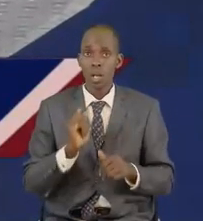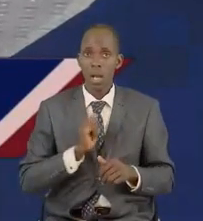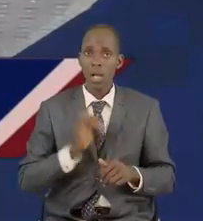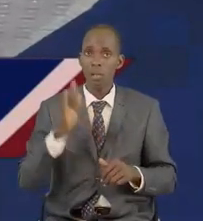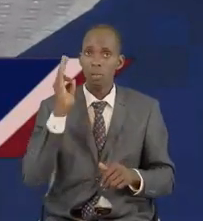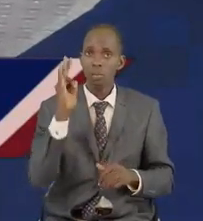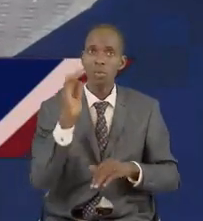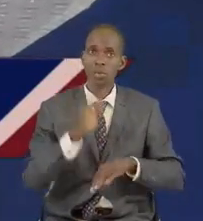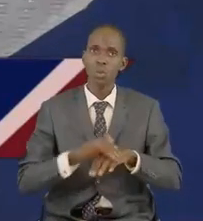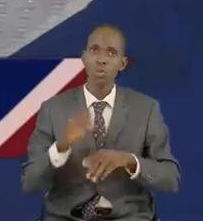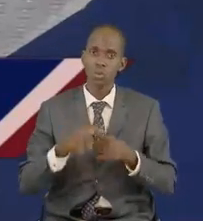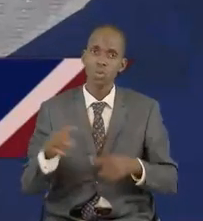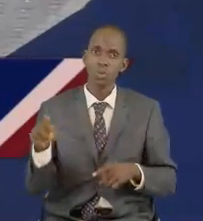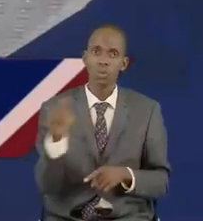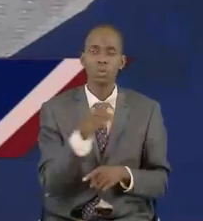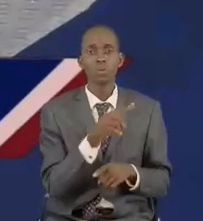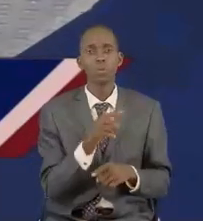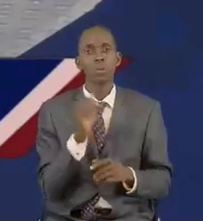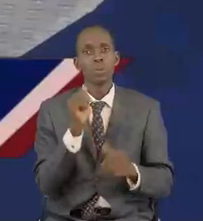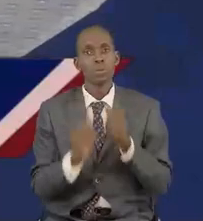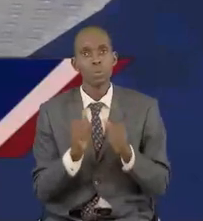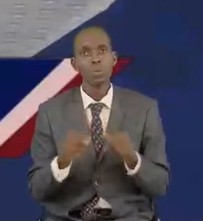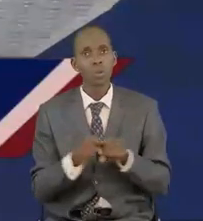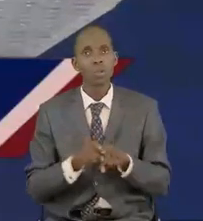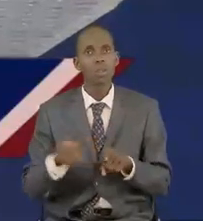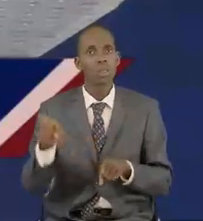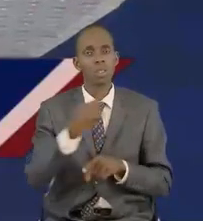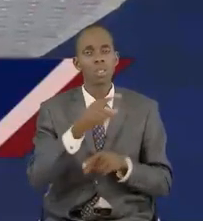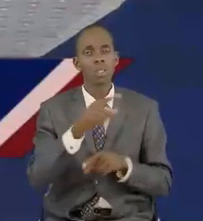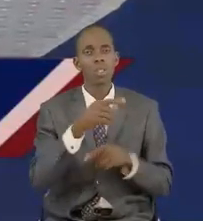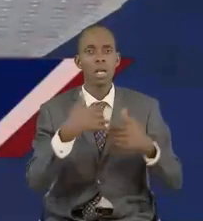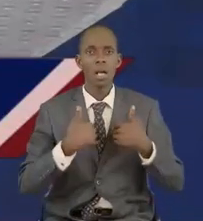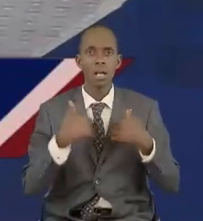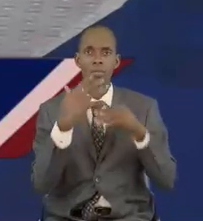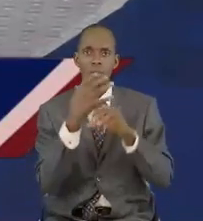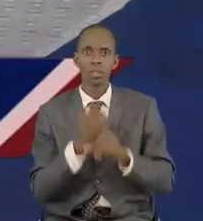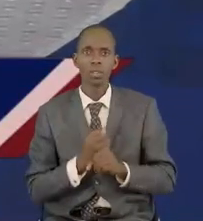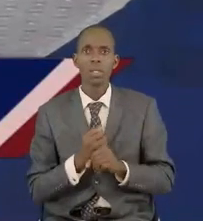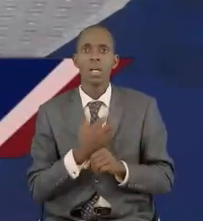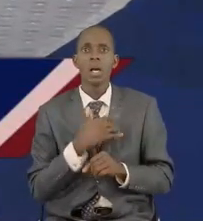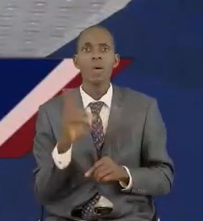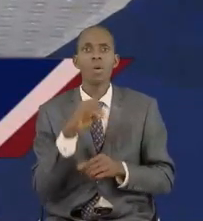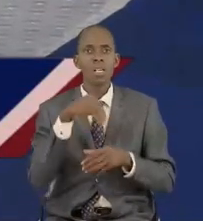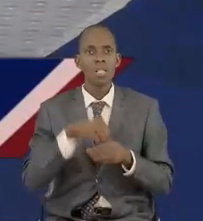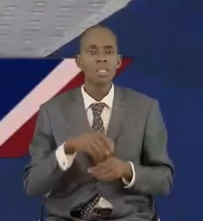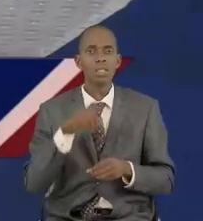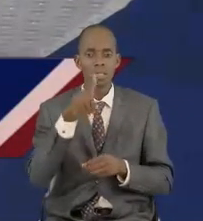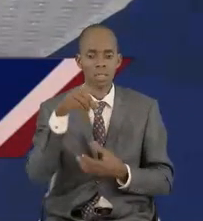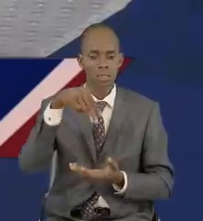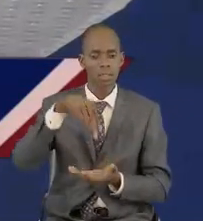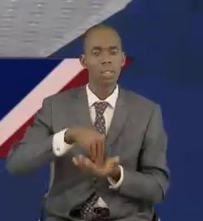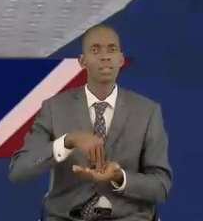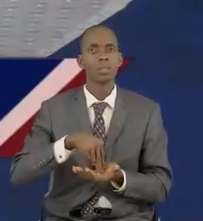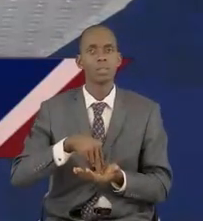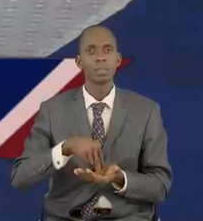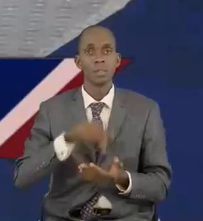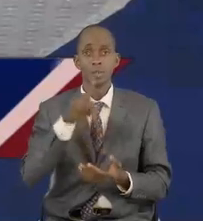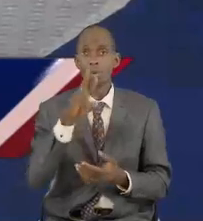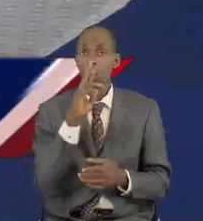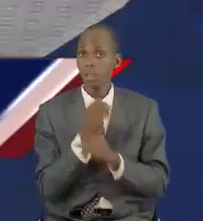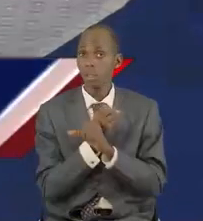l'évangile que je vous ai annoncé que vous avez reçu dans lequel vous avez persévérer